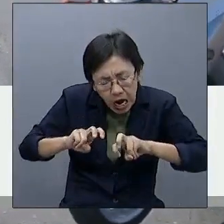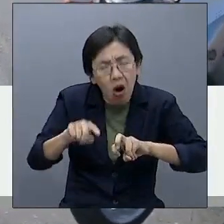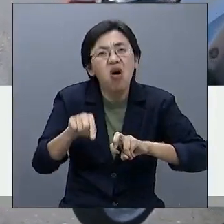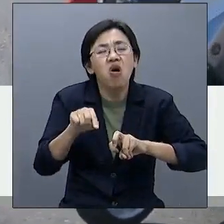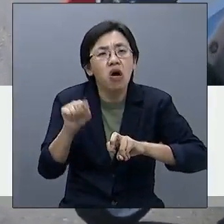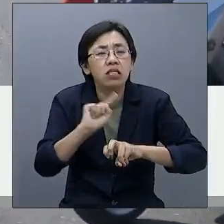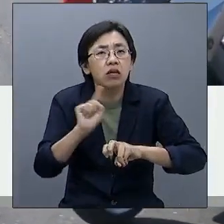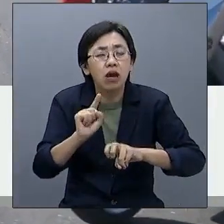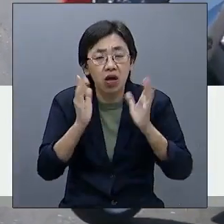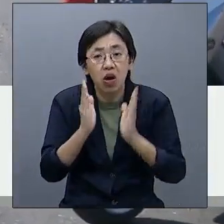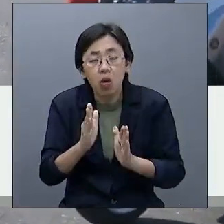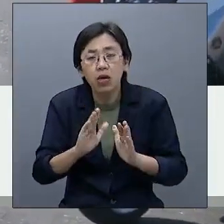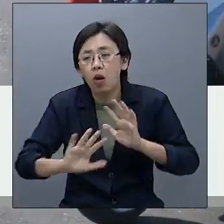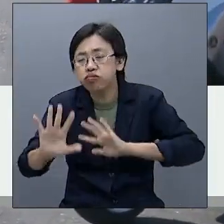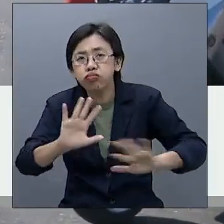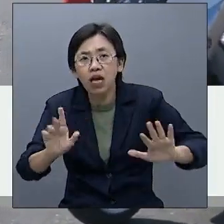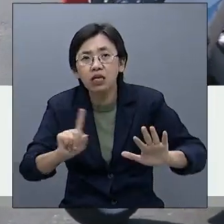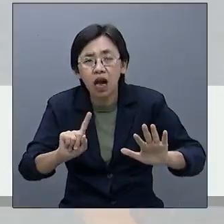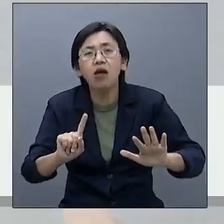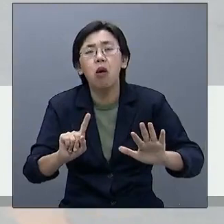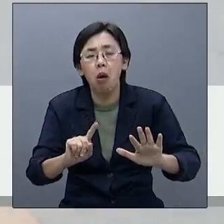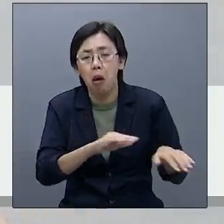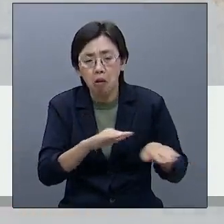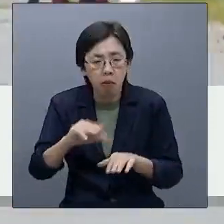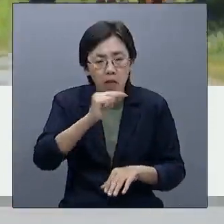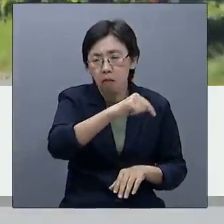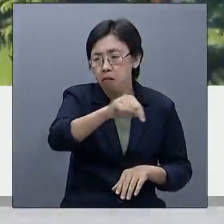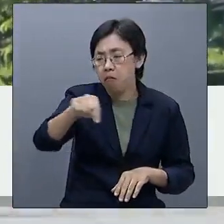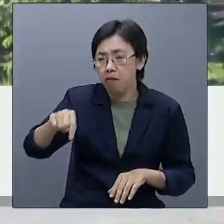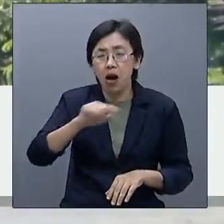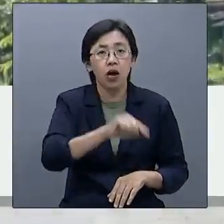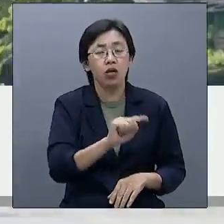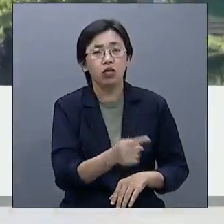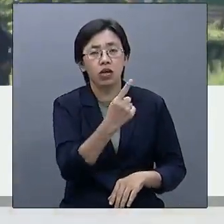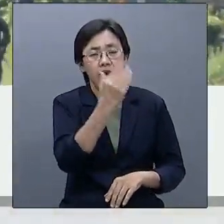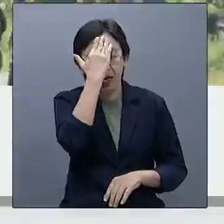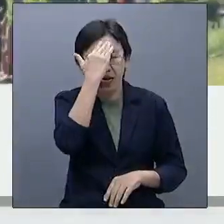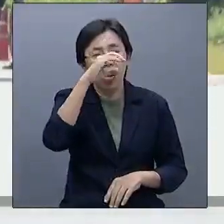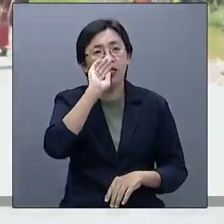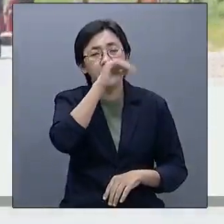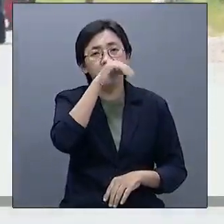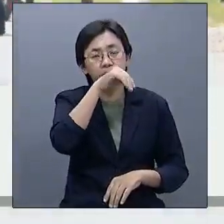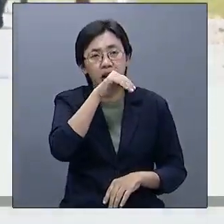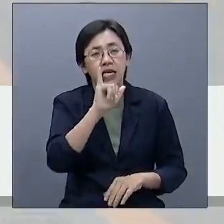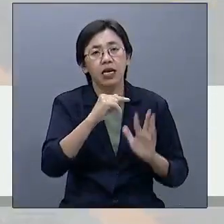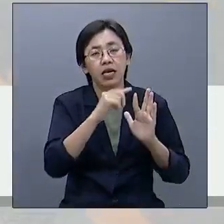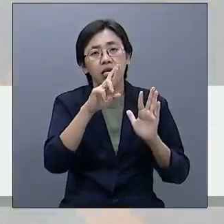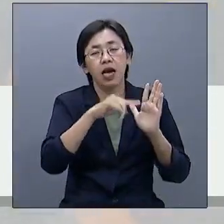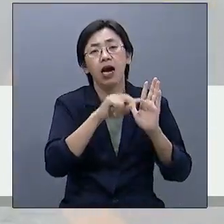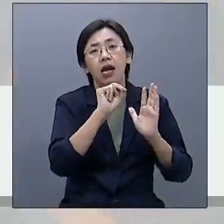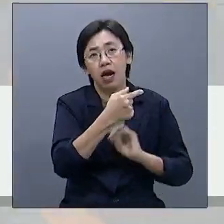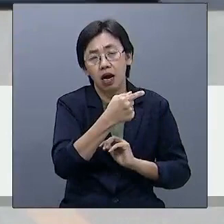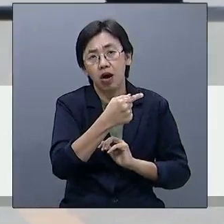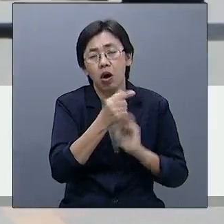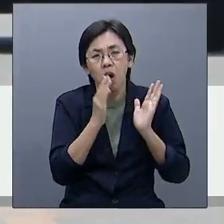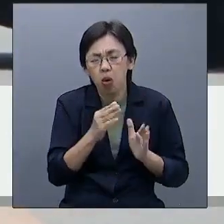ผู้ก่อเหตุกระจายกำลังเข้าก่อเหตุพร้อมกันในหลายจุดจุดแรกคือหน้าสำนักงานเทศบาลตำบลยะรังโดยผู้ก่อ